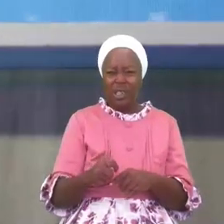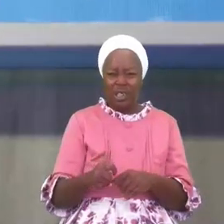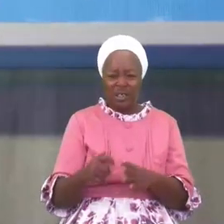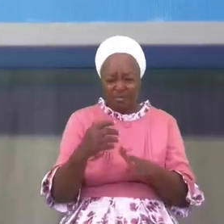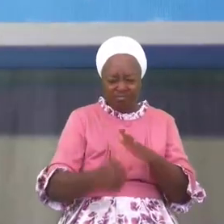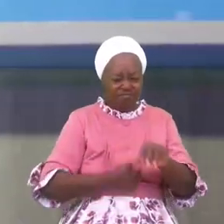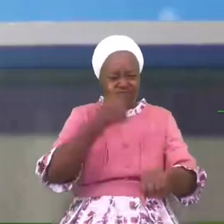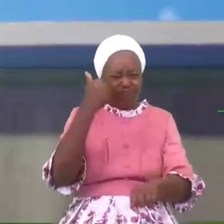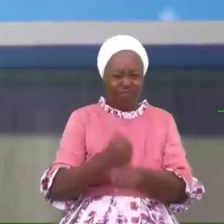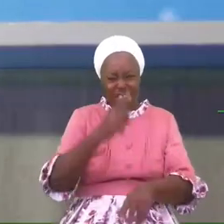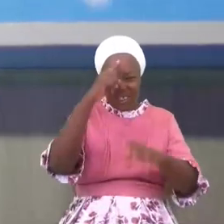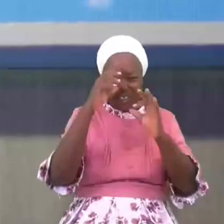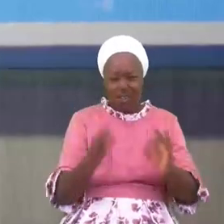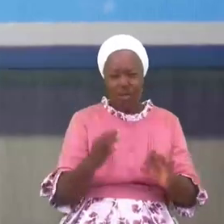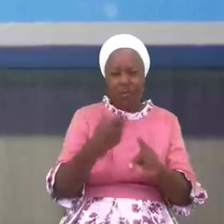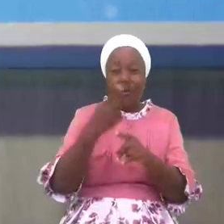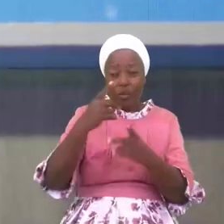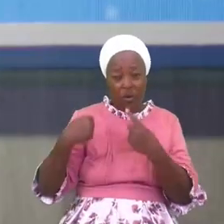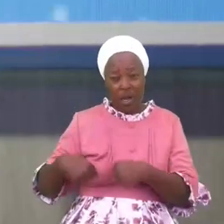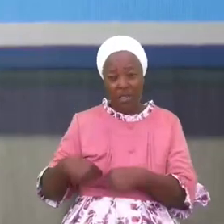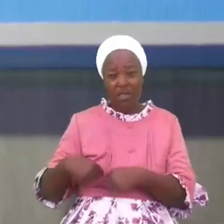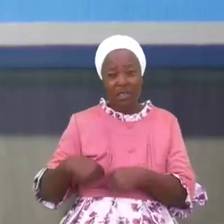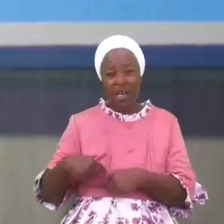D'une décision ferme de ton cœur.